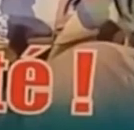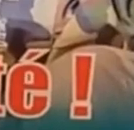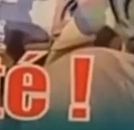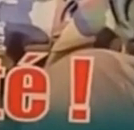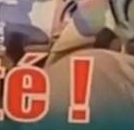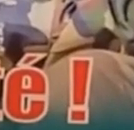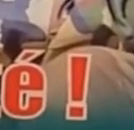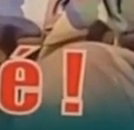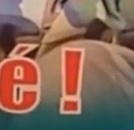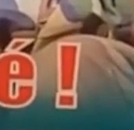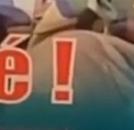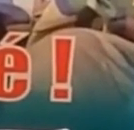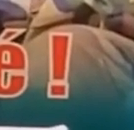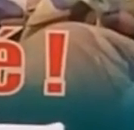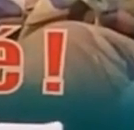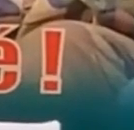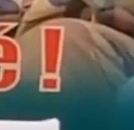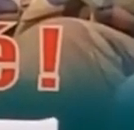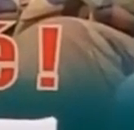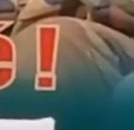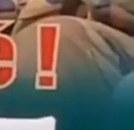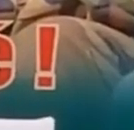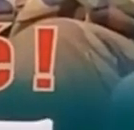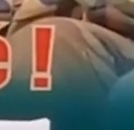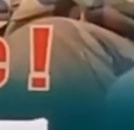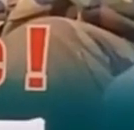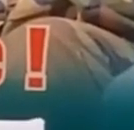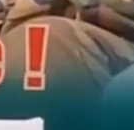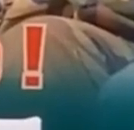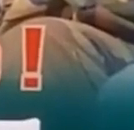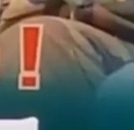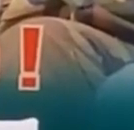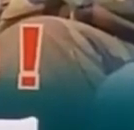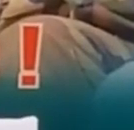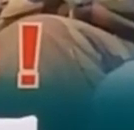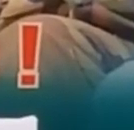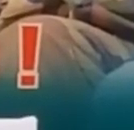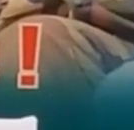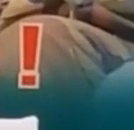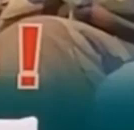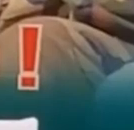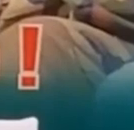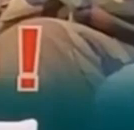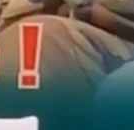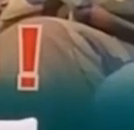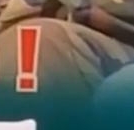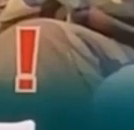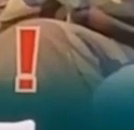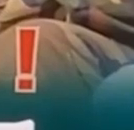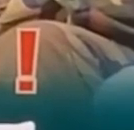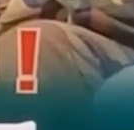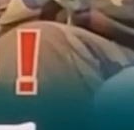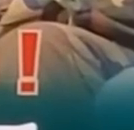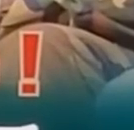prétexte pour envoyer ces troupes en République démocratique du Congo, maintenant qu'on a démontré que la question des réfugiés